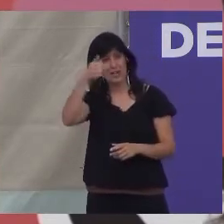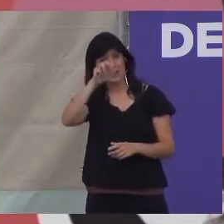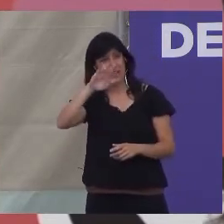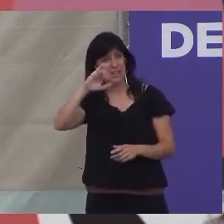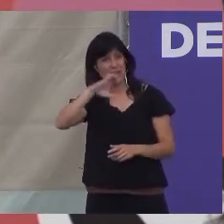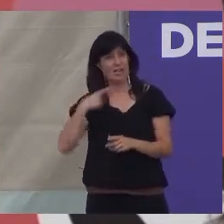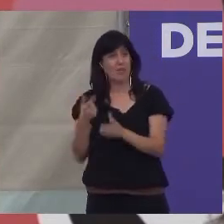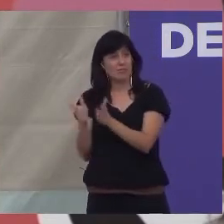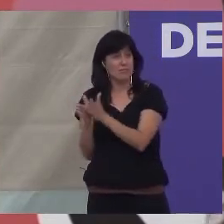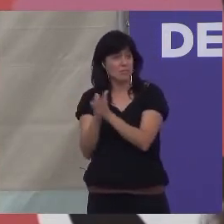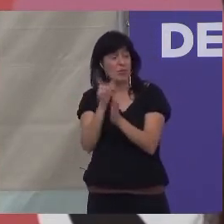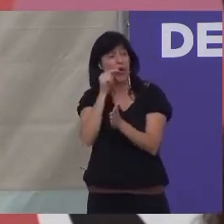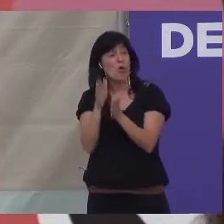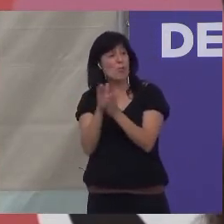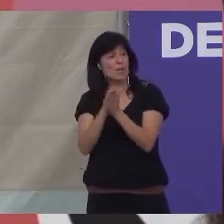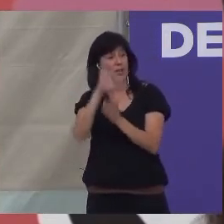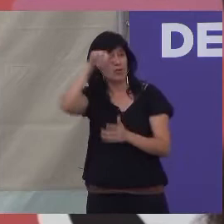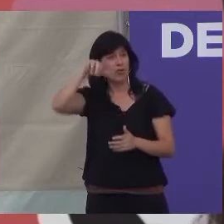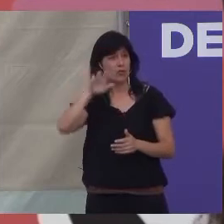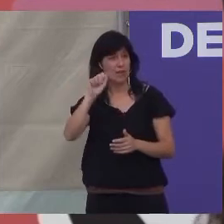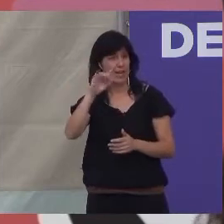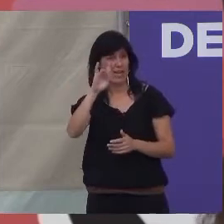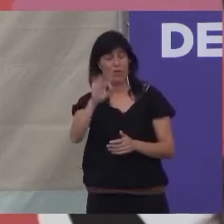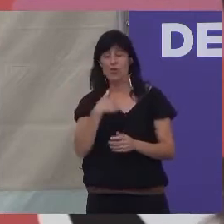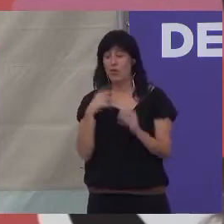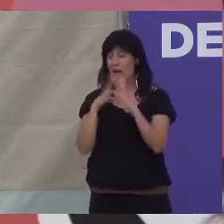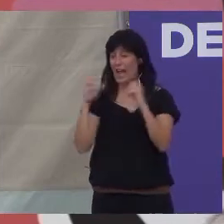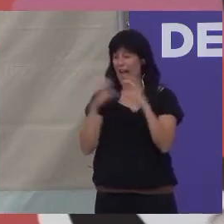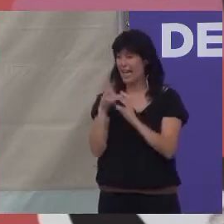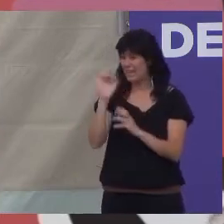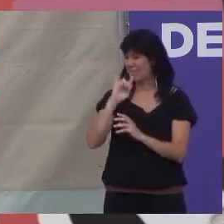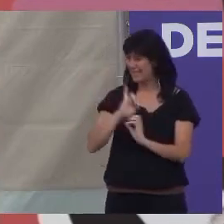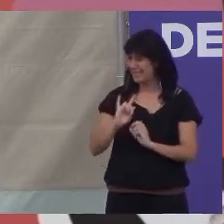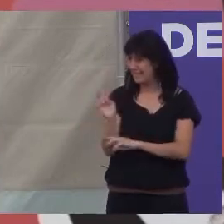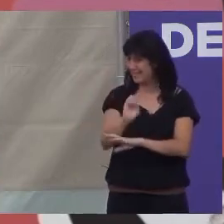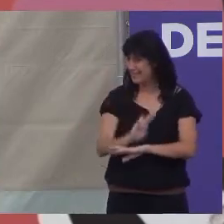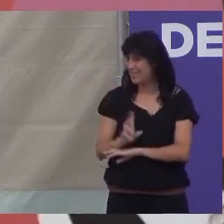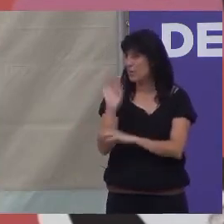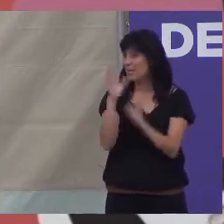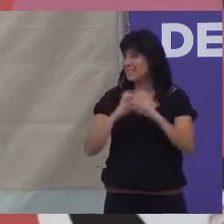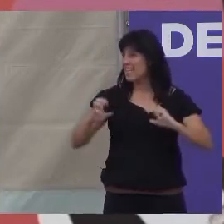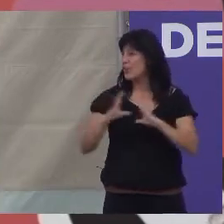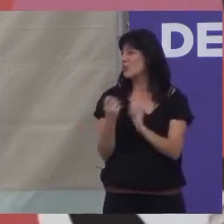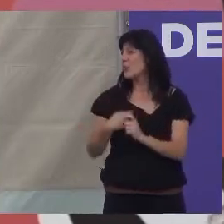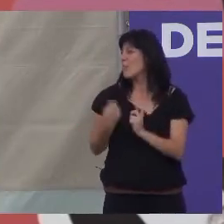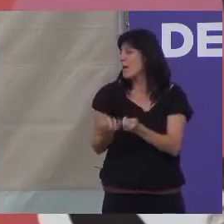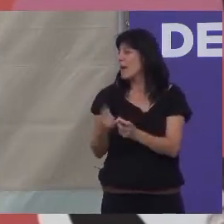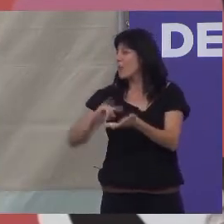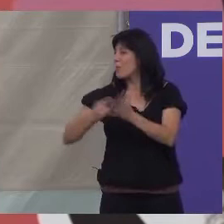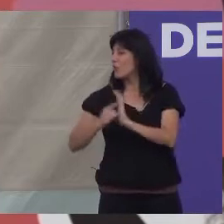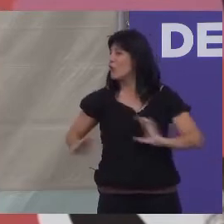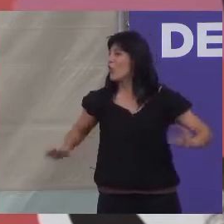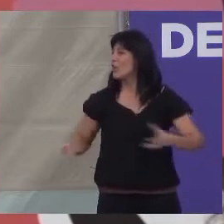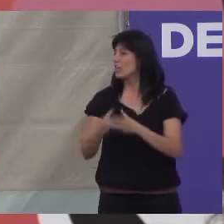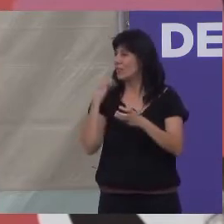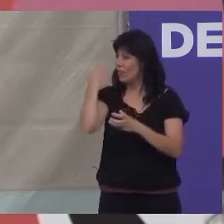del company Conrado Daza, amb ganes, energia i il·lusió de posar-li cara a un projecte